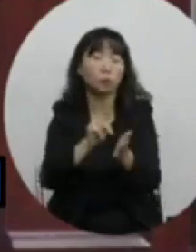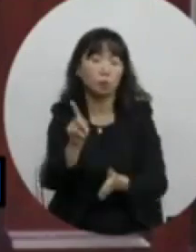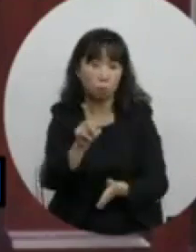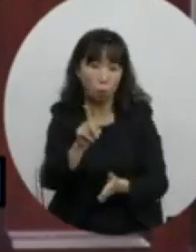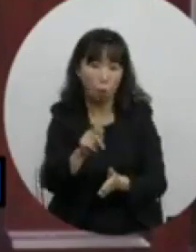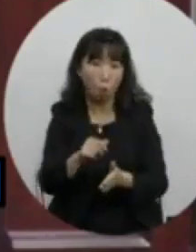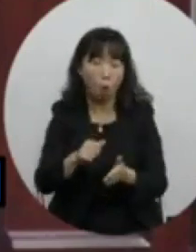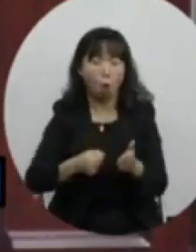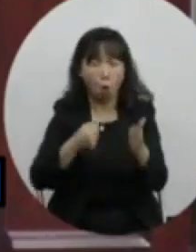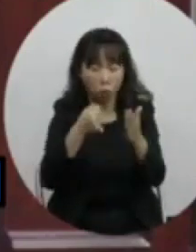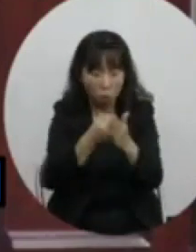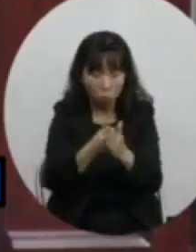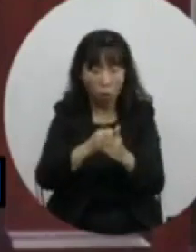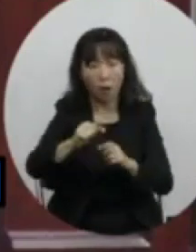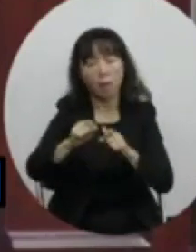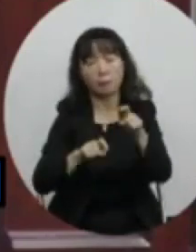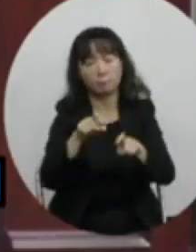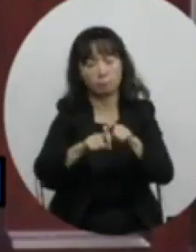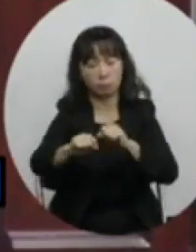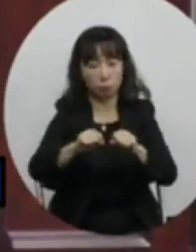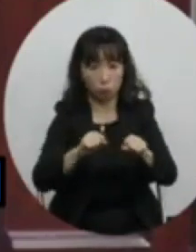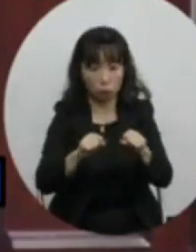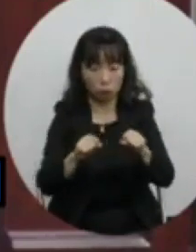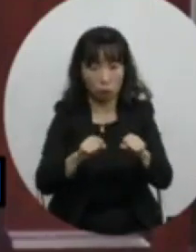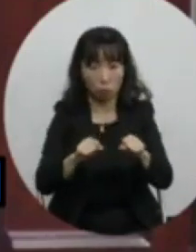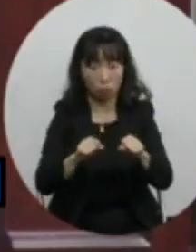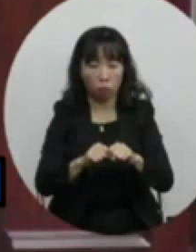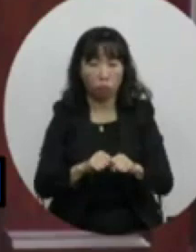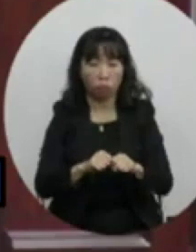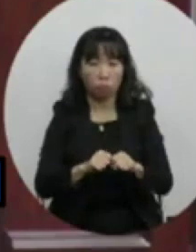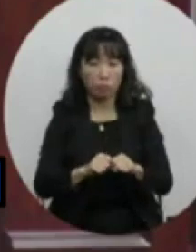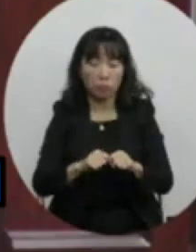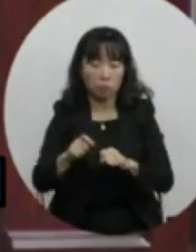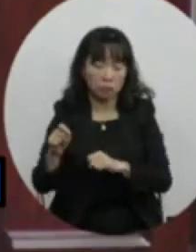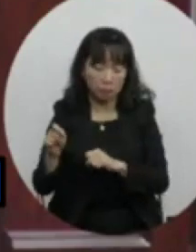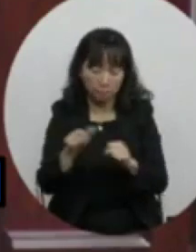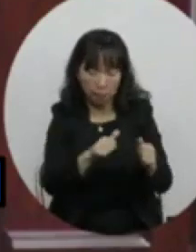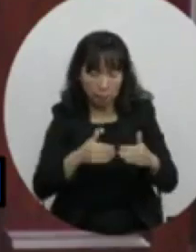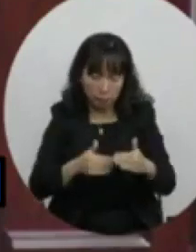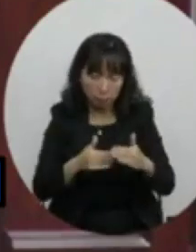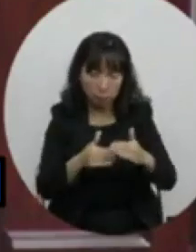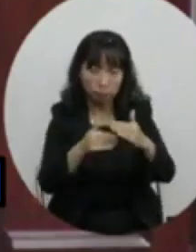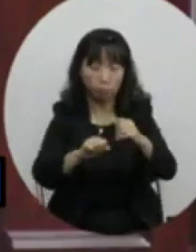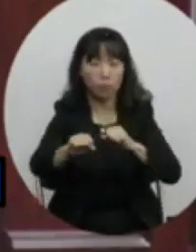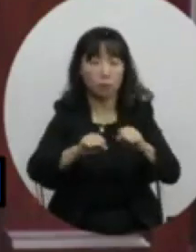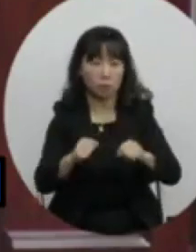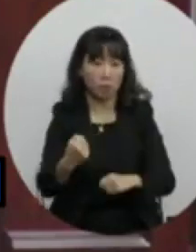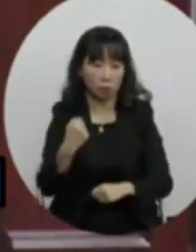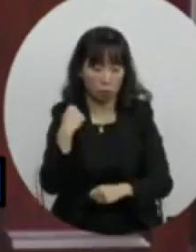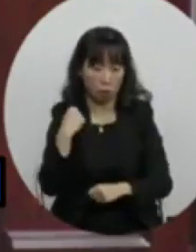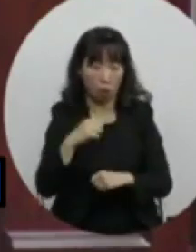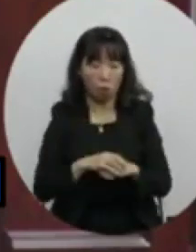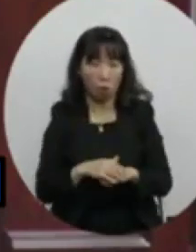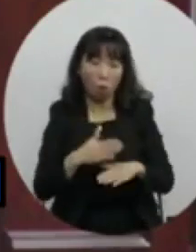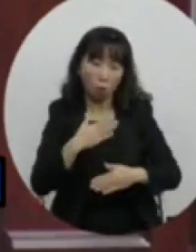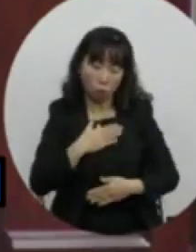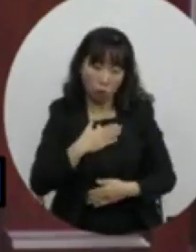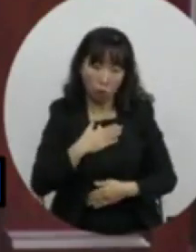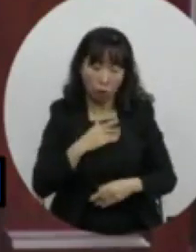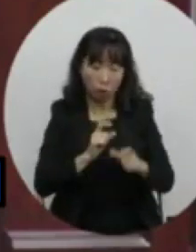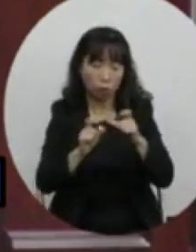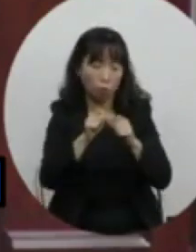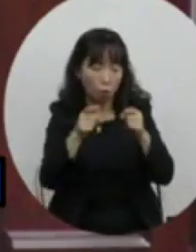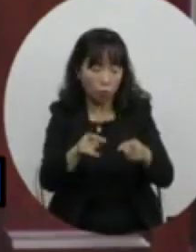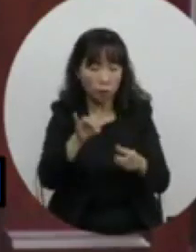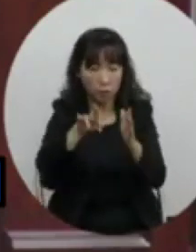결단과 실천입니다. 강력한 의지와 일사불란한 실행력입니다. 본 의원이 가장 큰 관심을 가지고 기회 있을